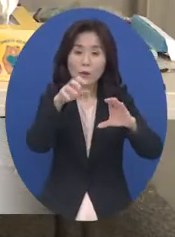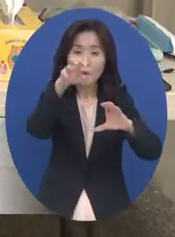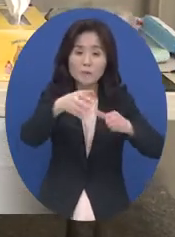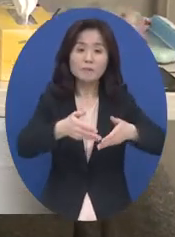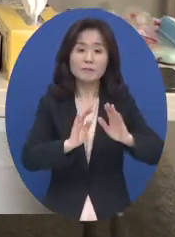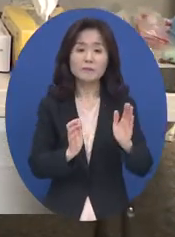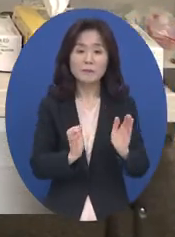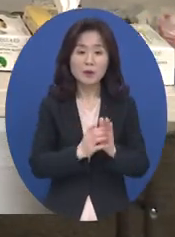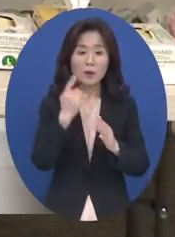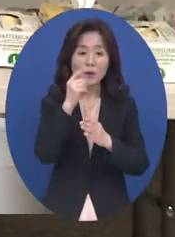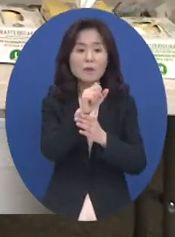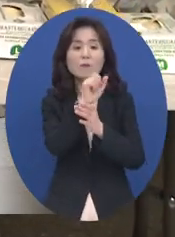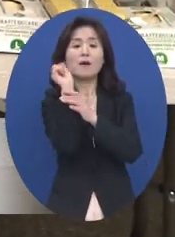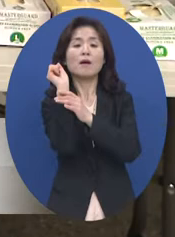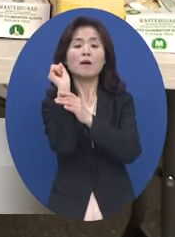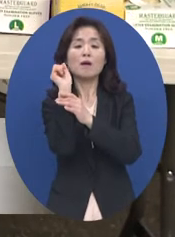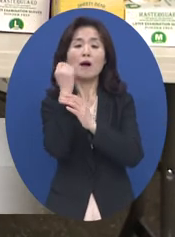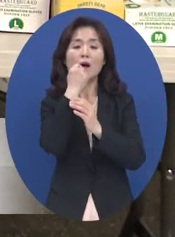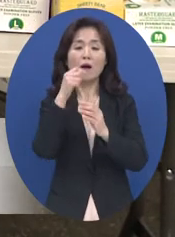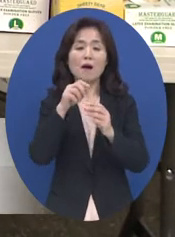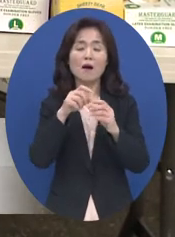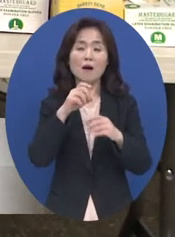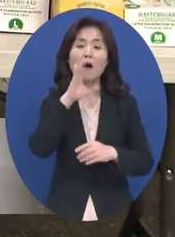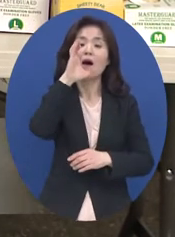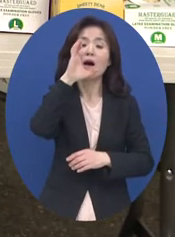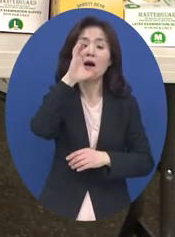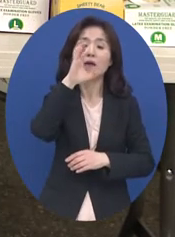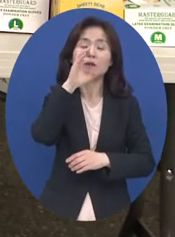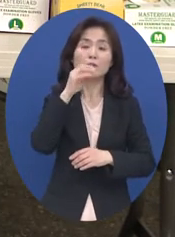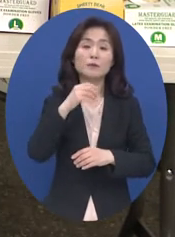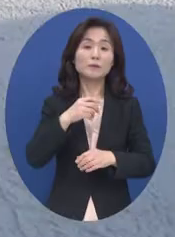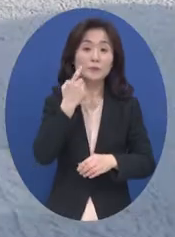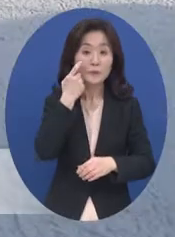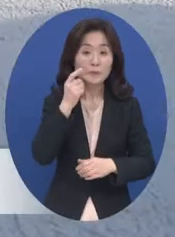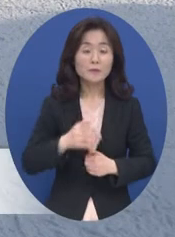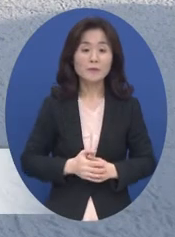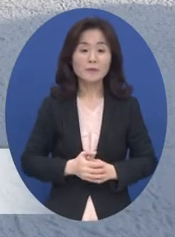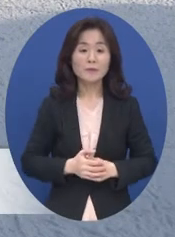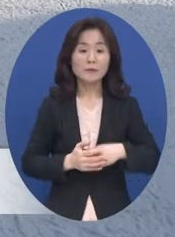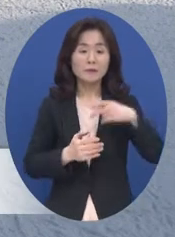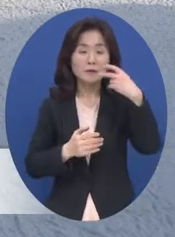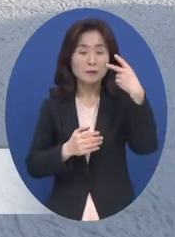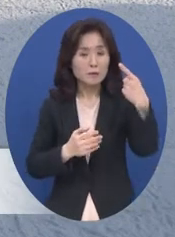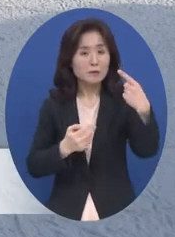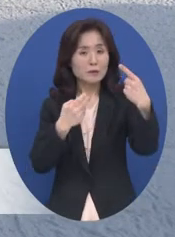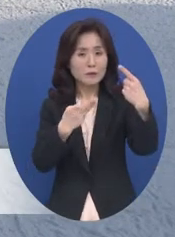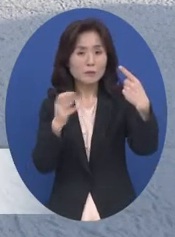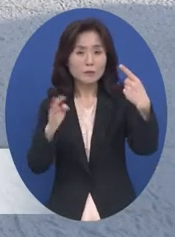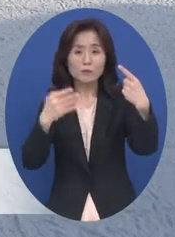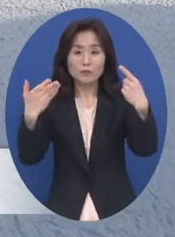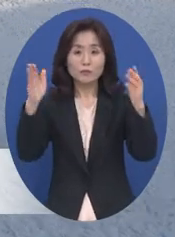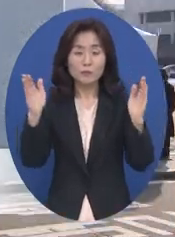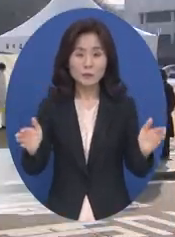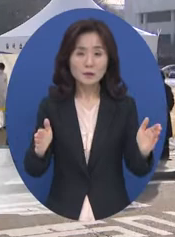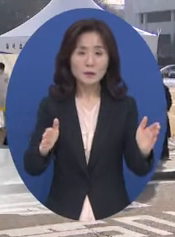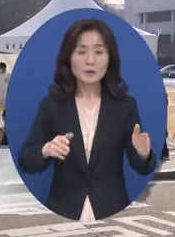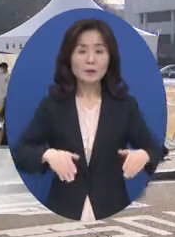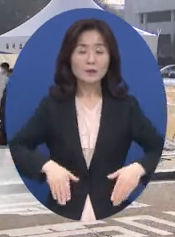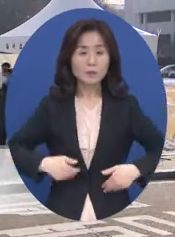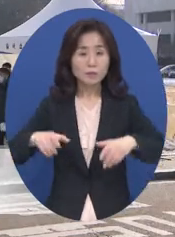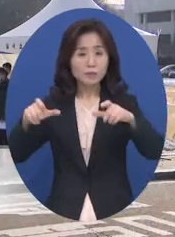고개 드시고 입 크게 벌리세요. 아, 소리 내세요. 지난 13일부터 19일까지